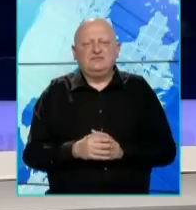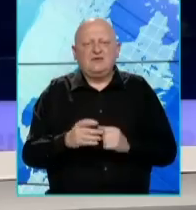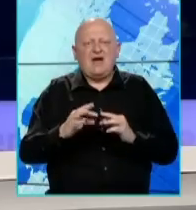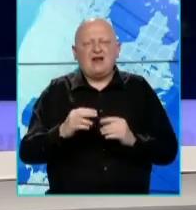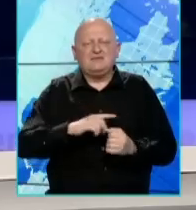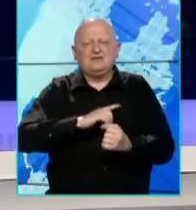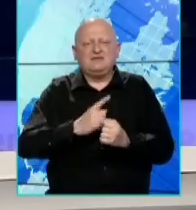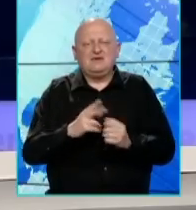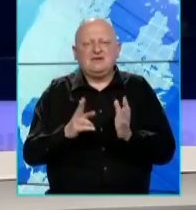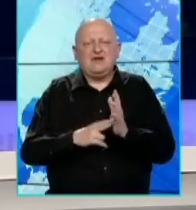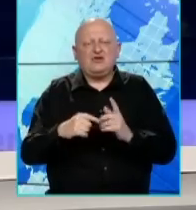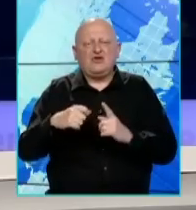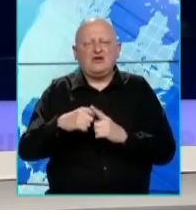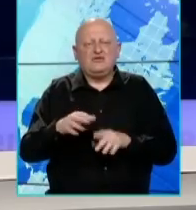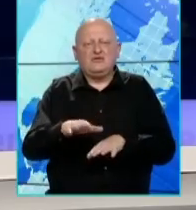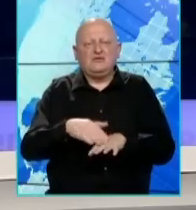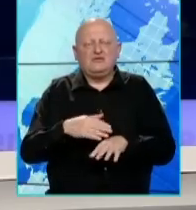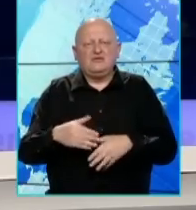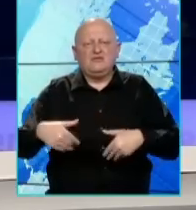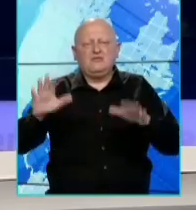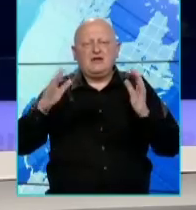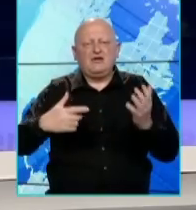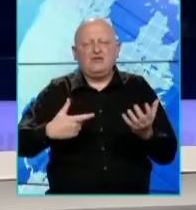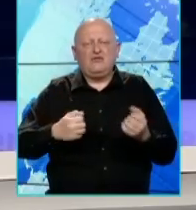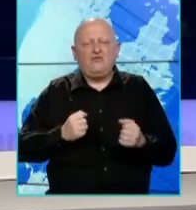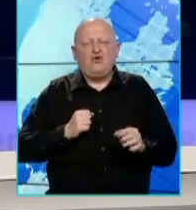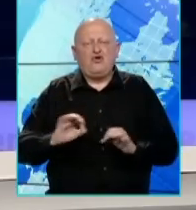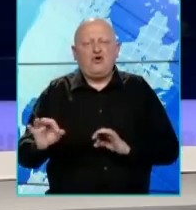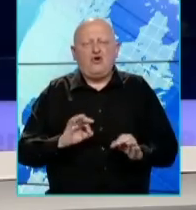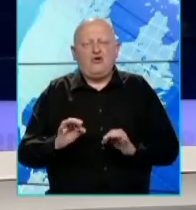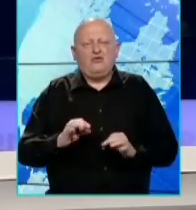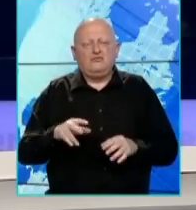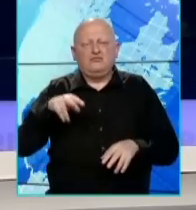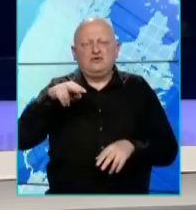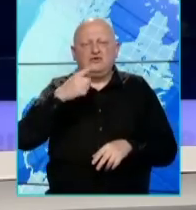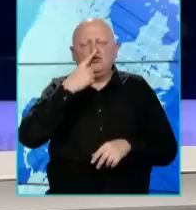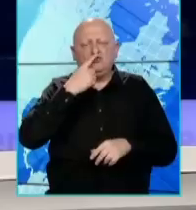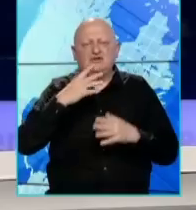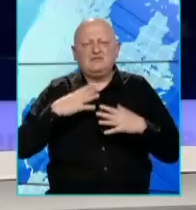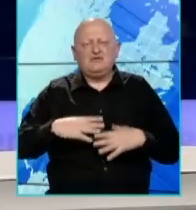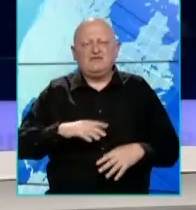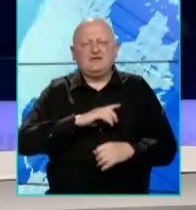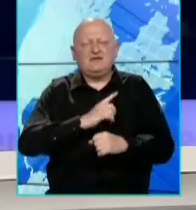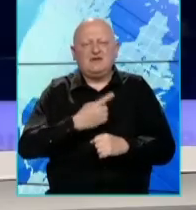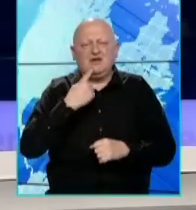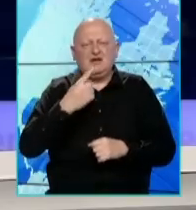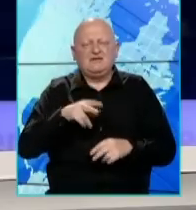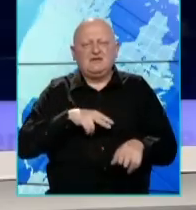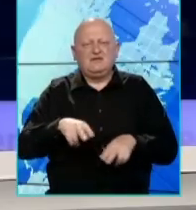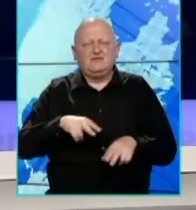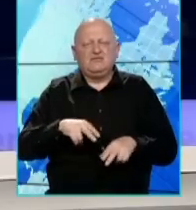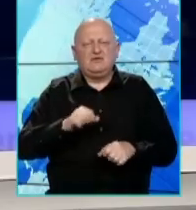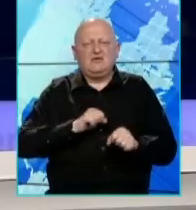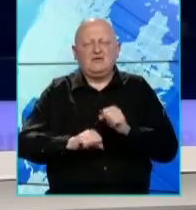Armenske snage u Nagorno-Karabahu počele su da predaju oružja i vojnu opremu pod nadzorom ruskih mirovnih snaga, saopćeno iz